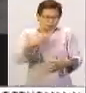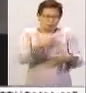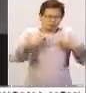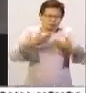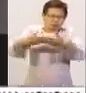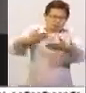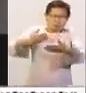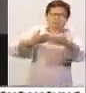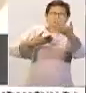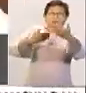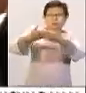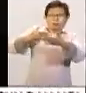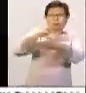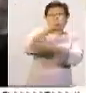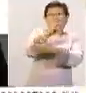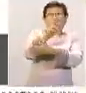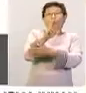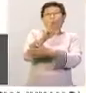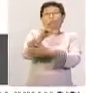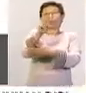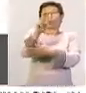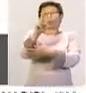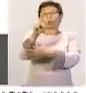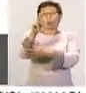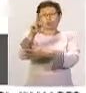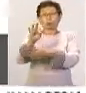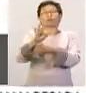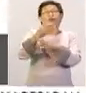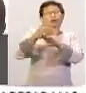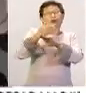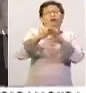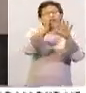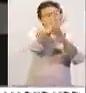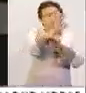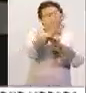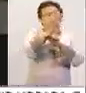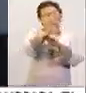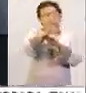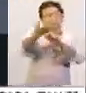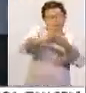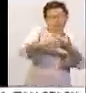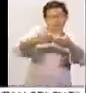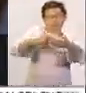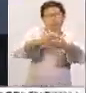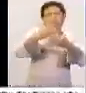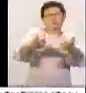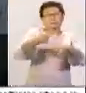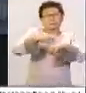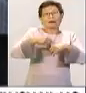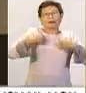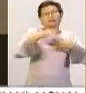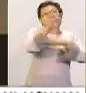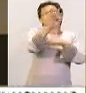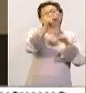wukuf 19 orang ya meninggal dunia tahun sudah. So this time kita hanya ada 9